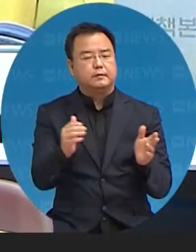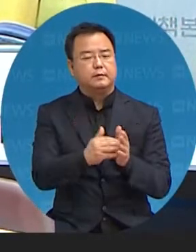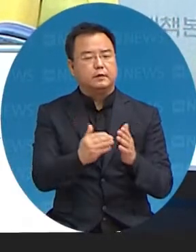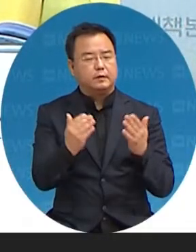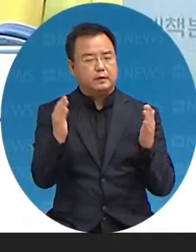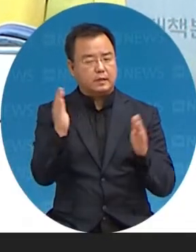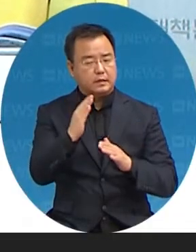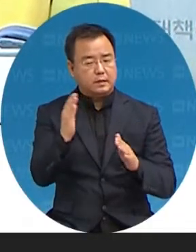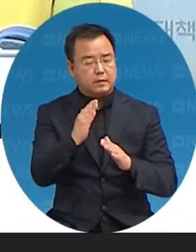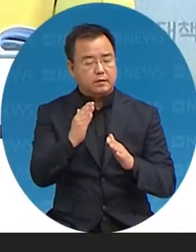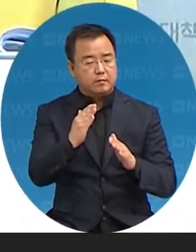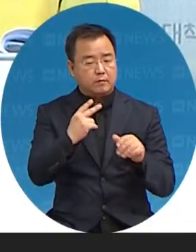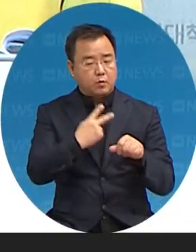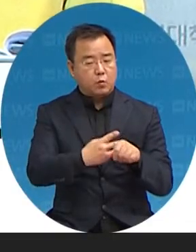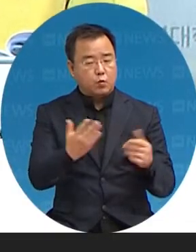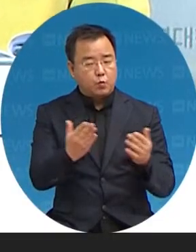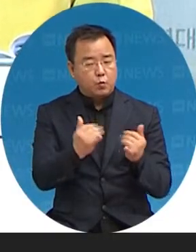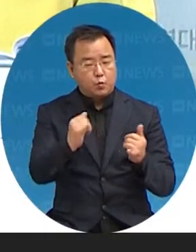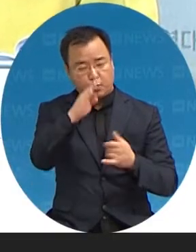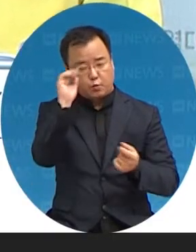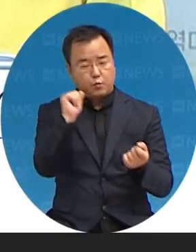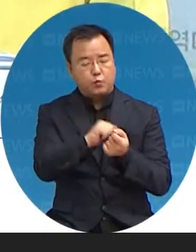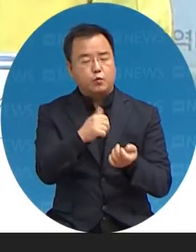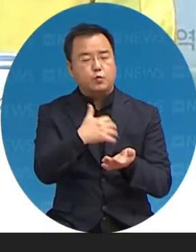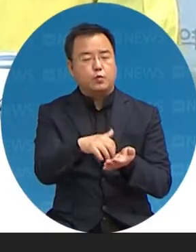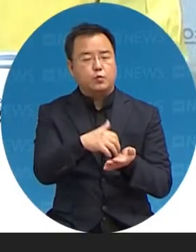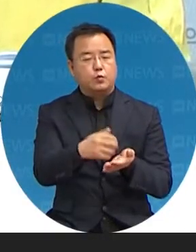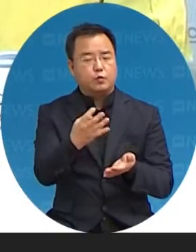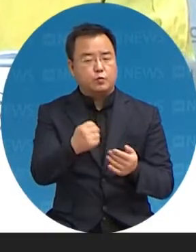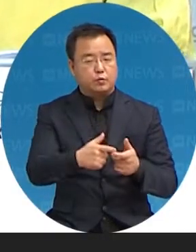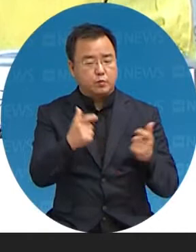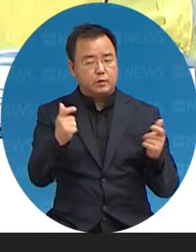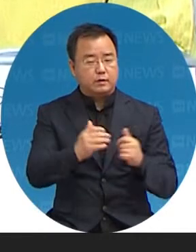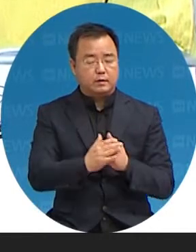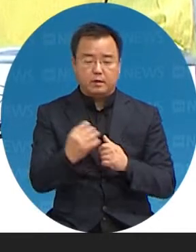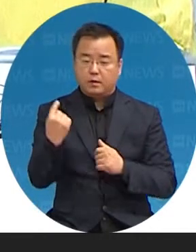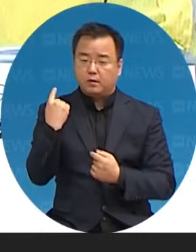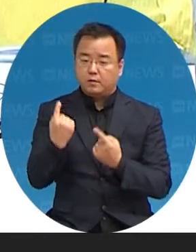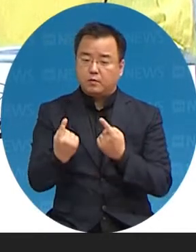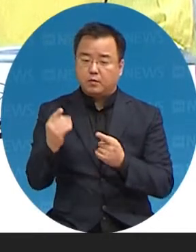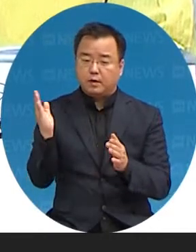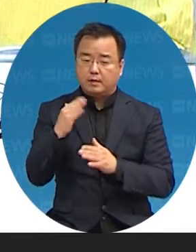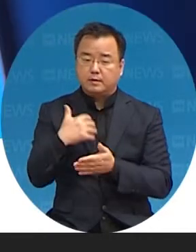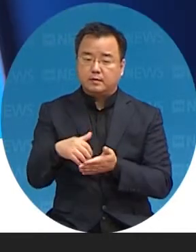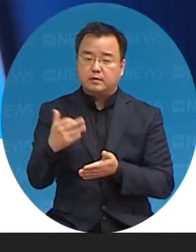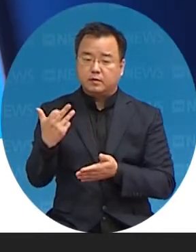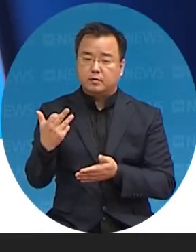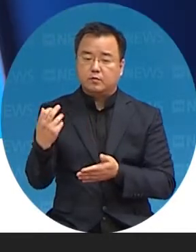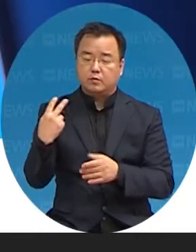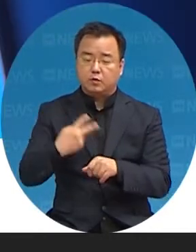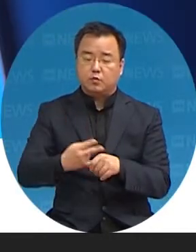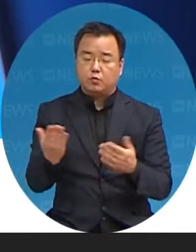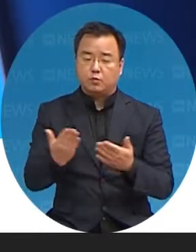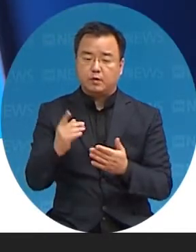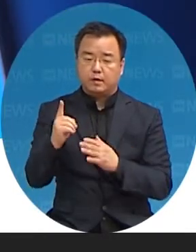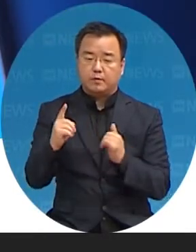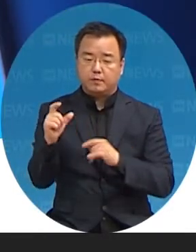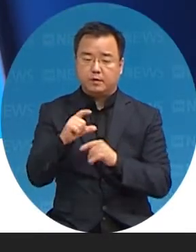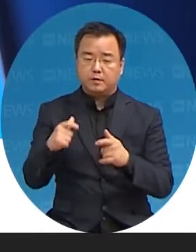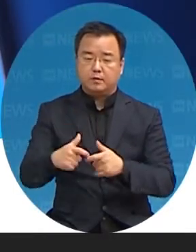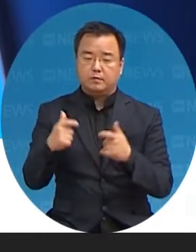학생과 교직원 박진 자는 얼마나 들어 왔으니까 4 어제보다는 학생 18명 교직원 한 명이 더 드러나서